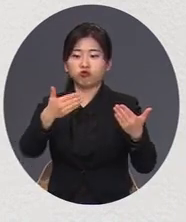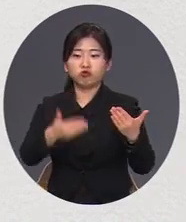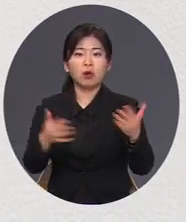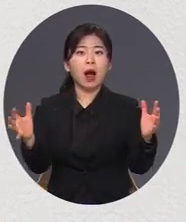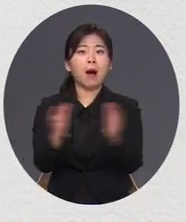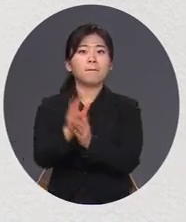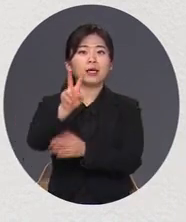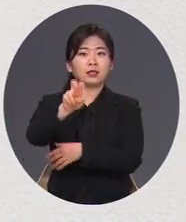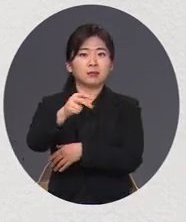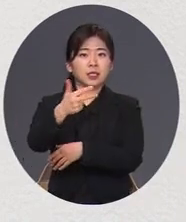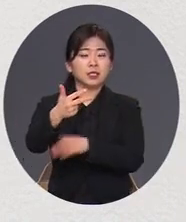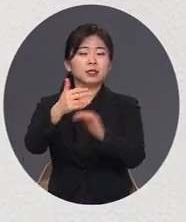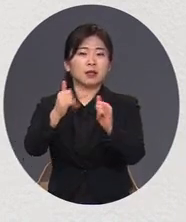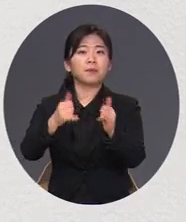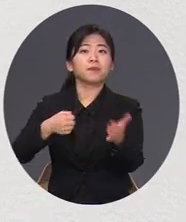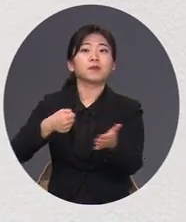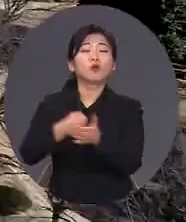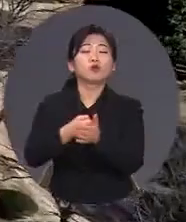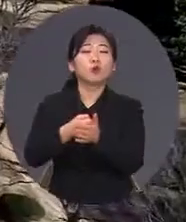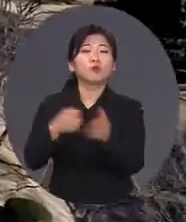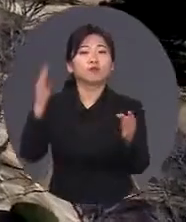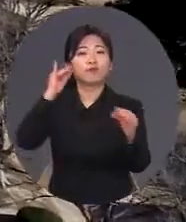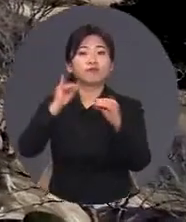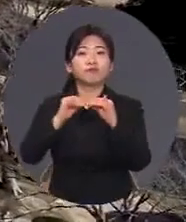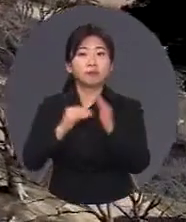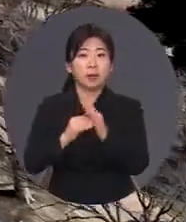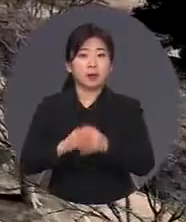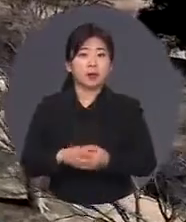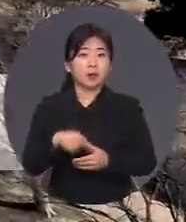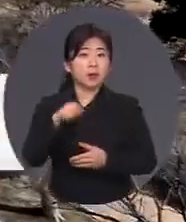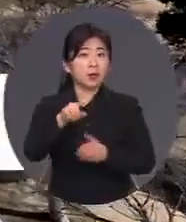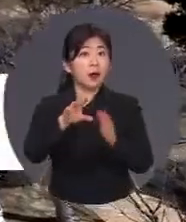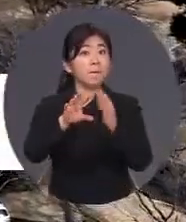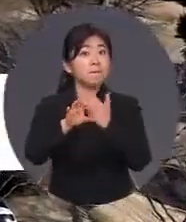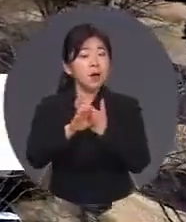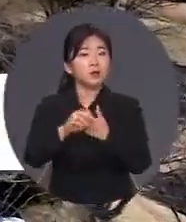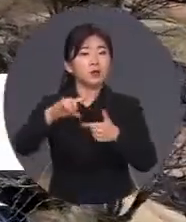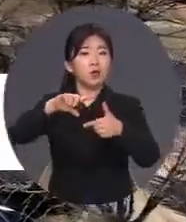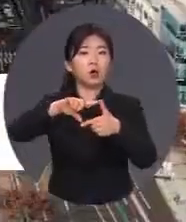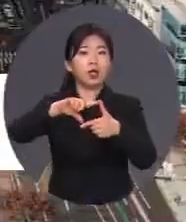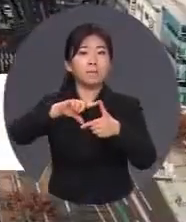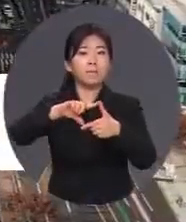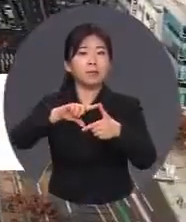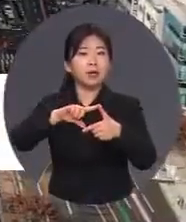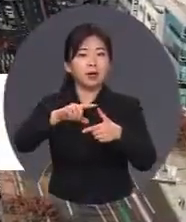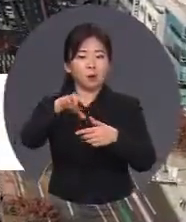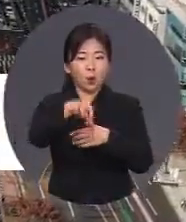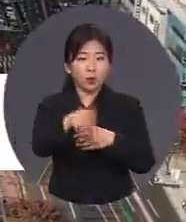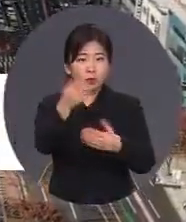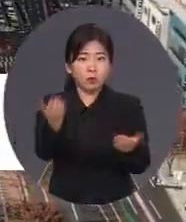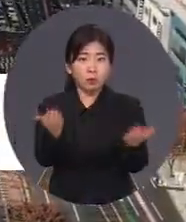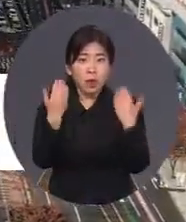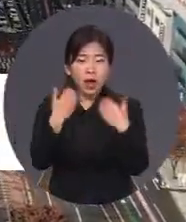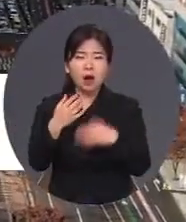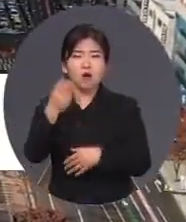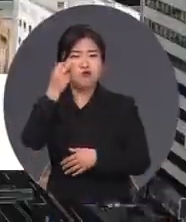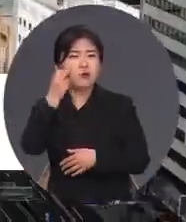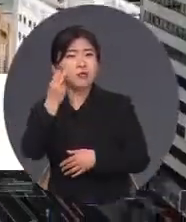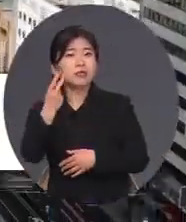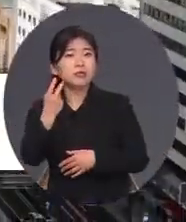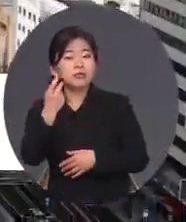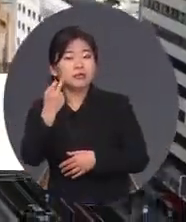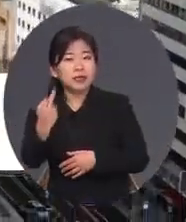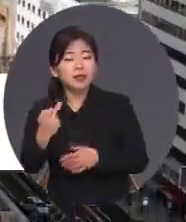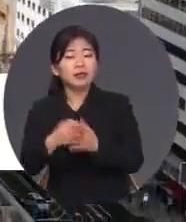모두 27명으로 한다고 정했습니다. 이 경우 경남은 청사 유치를, 울산은 의원 정수에서